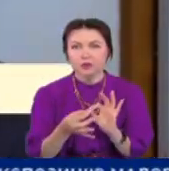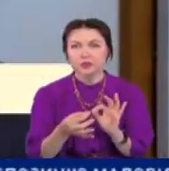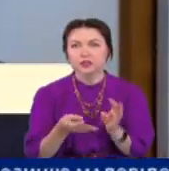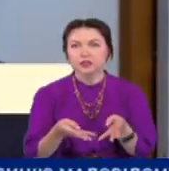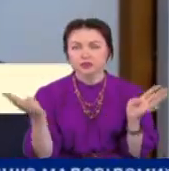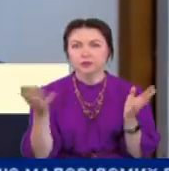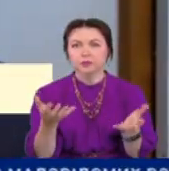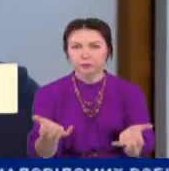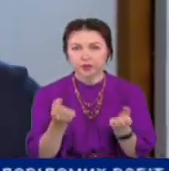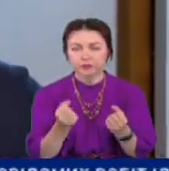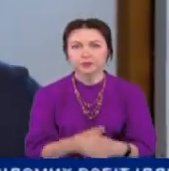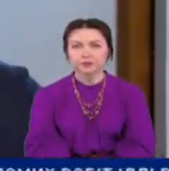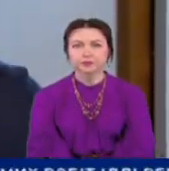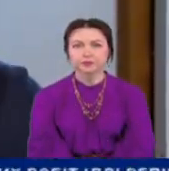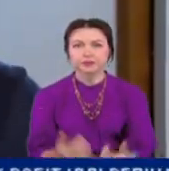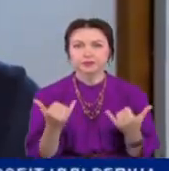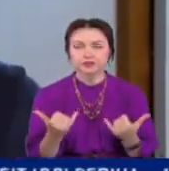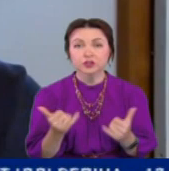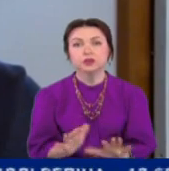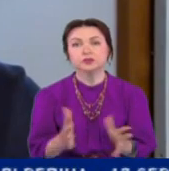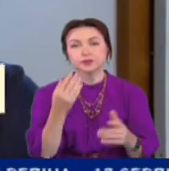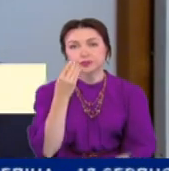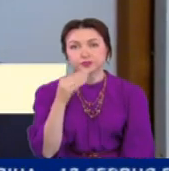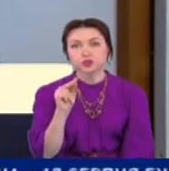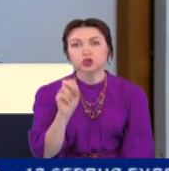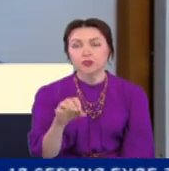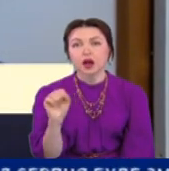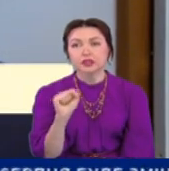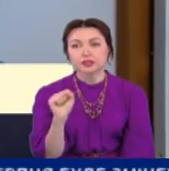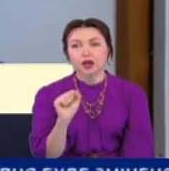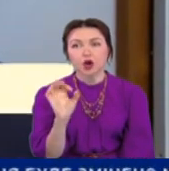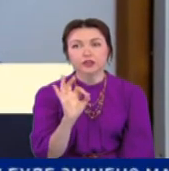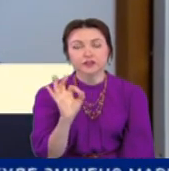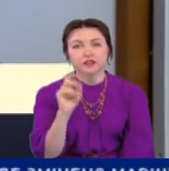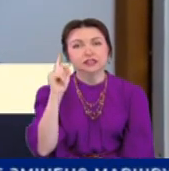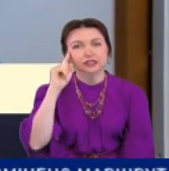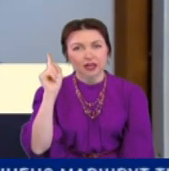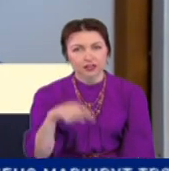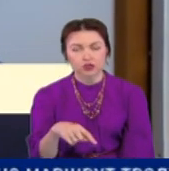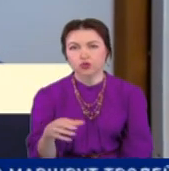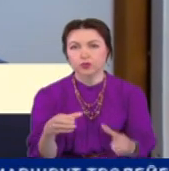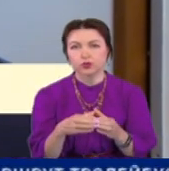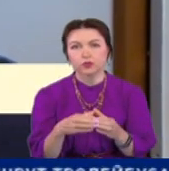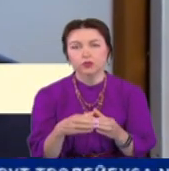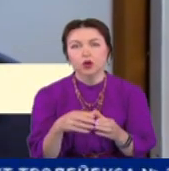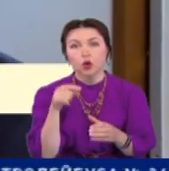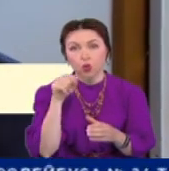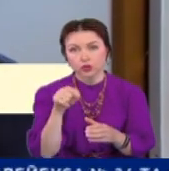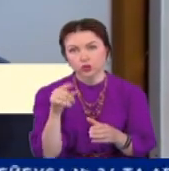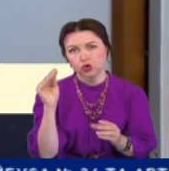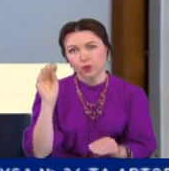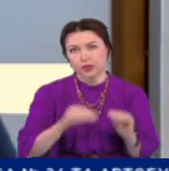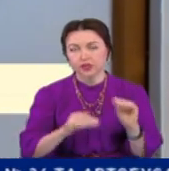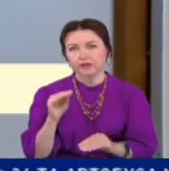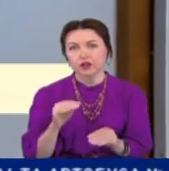На сьогоднішній момент краще, ніж Олексій Олександрович знає команду, не знає її ніхто. Він її комплектував, він